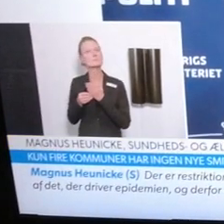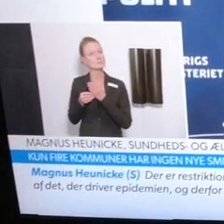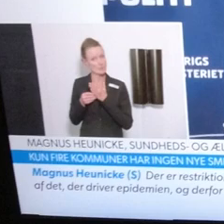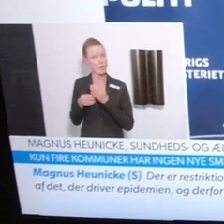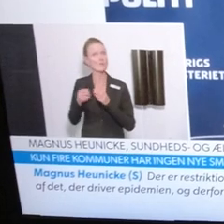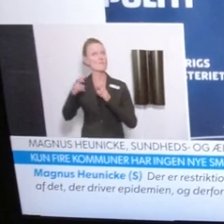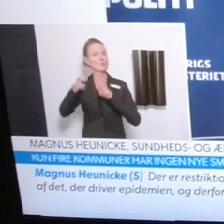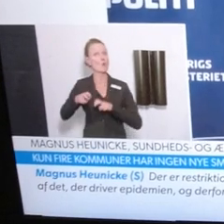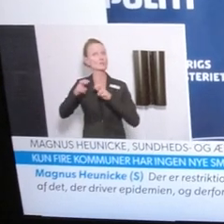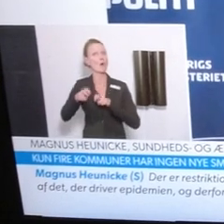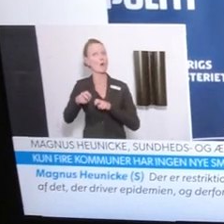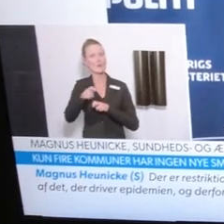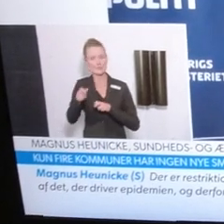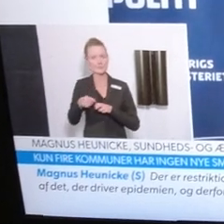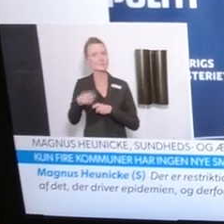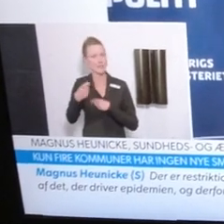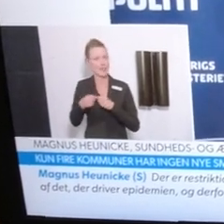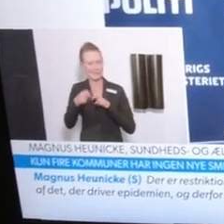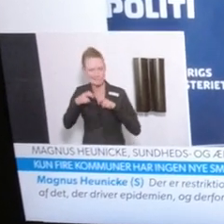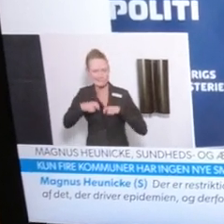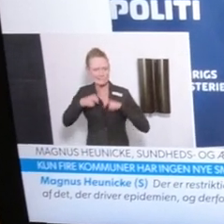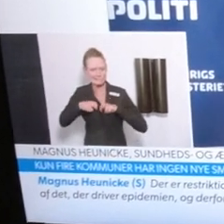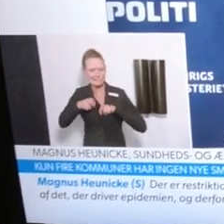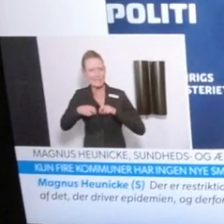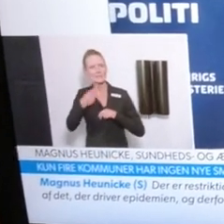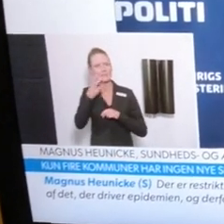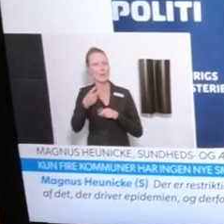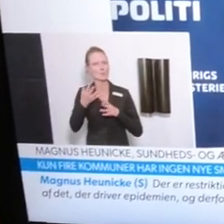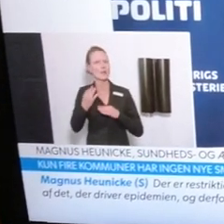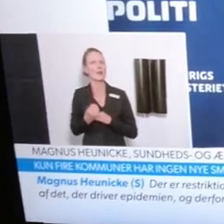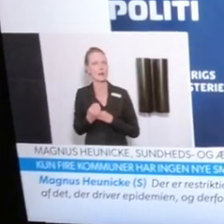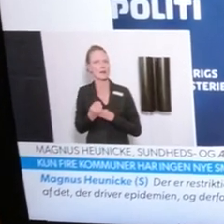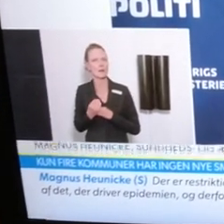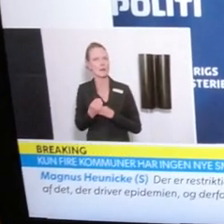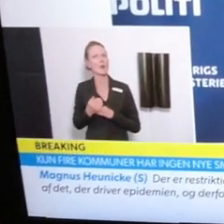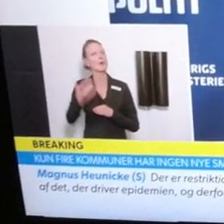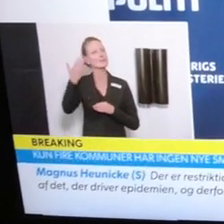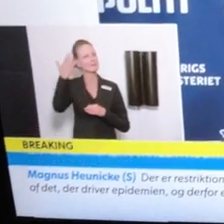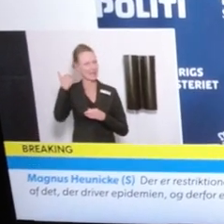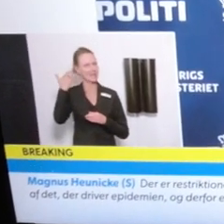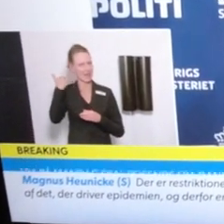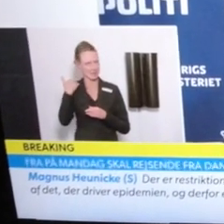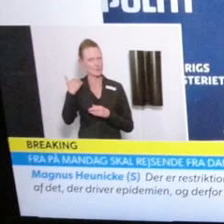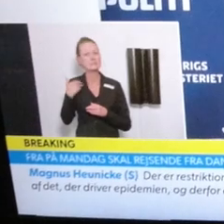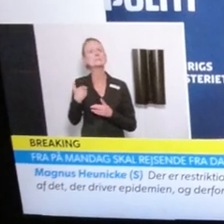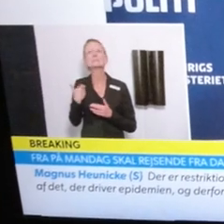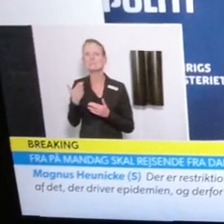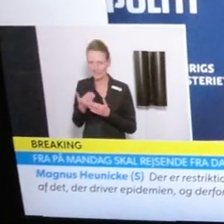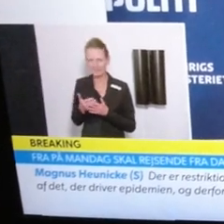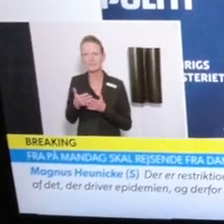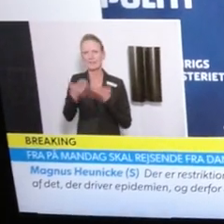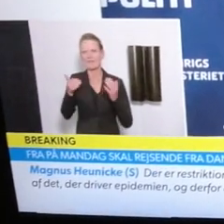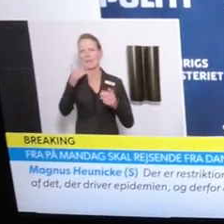analyserer, og deres bud er jo, at der var et meget, meget markant stort mørketal.